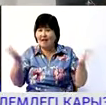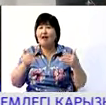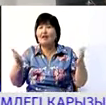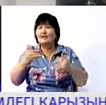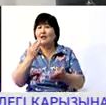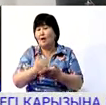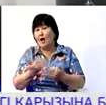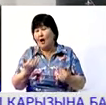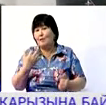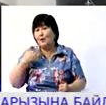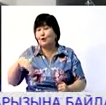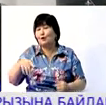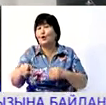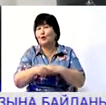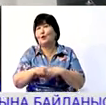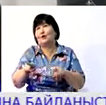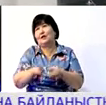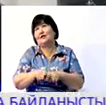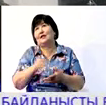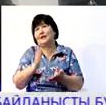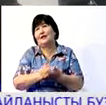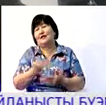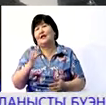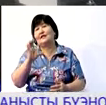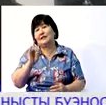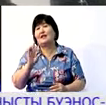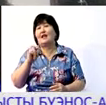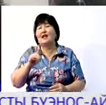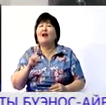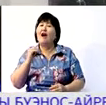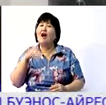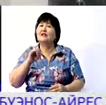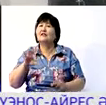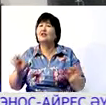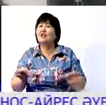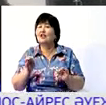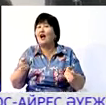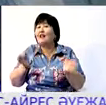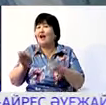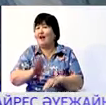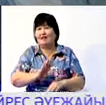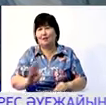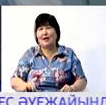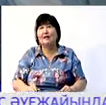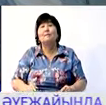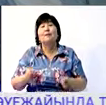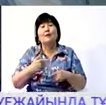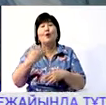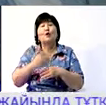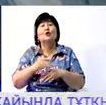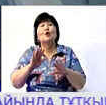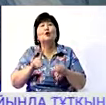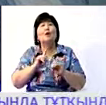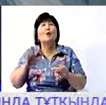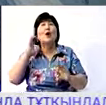жатамыз. Сырелінің соңына дейін біз жарнамалаған жоқпыз, өйткені сырелі айтысты ешқашан тасыда қалдыратын халық емес қой. Бұл кештің жөні